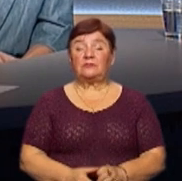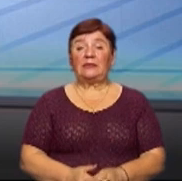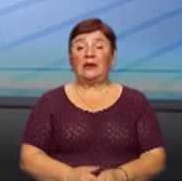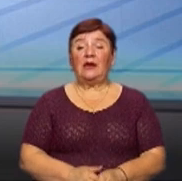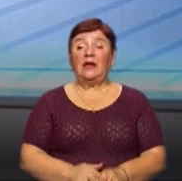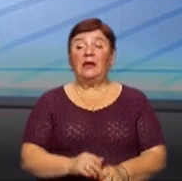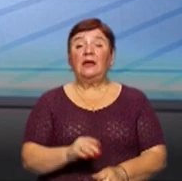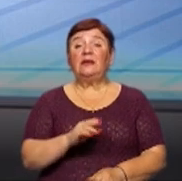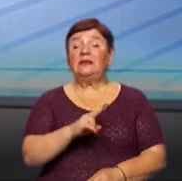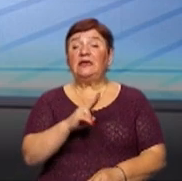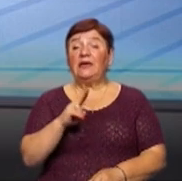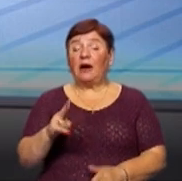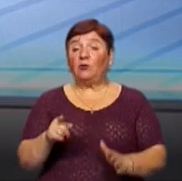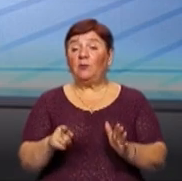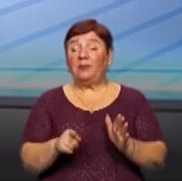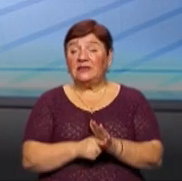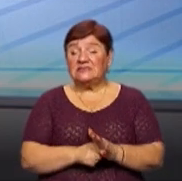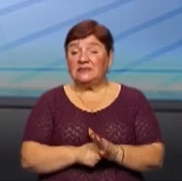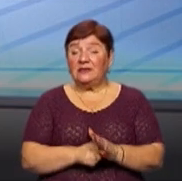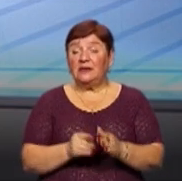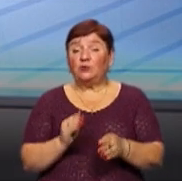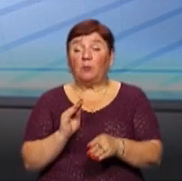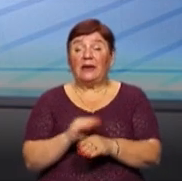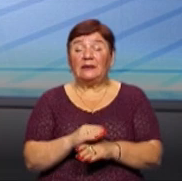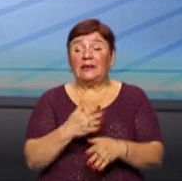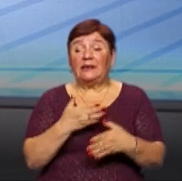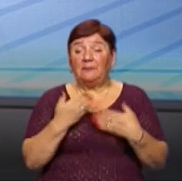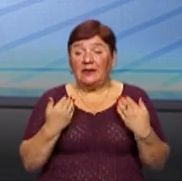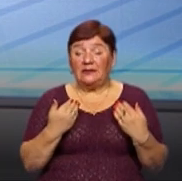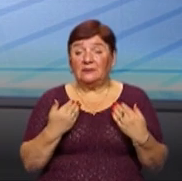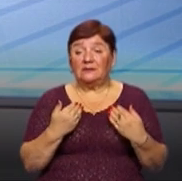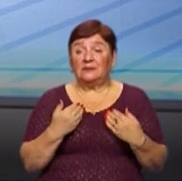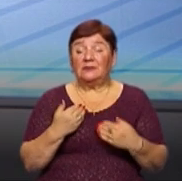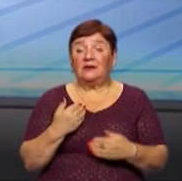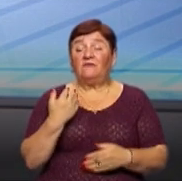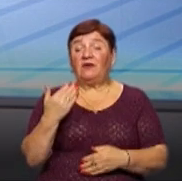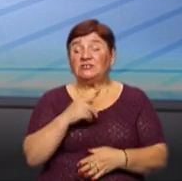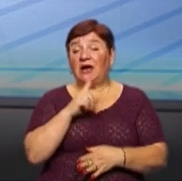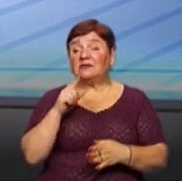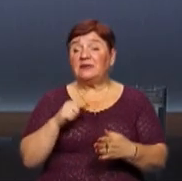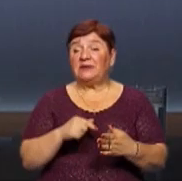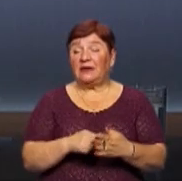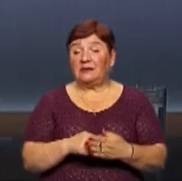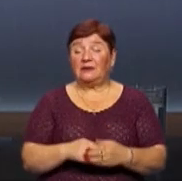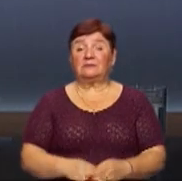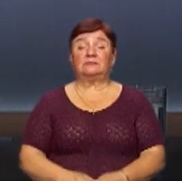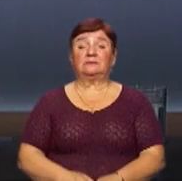Ніякої доплати і пенсія, яка була, така і є. А, будь ласка, своє запитання ще раз